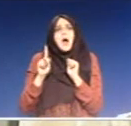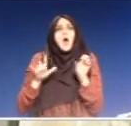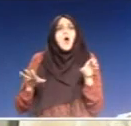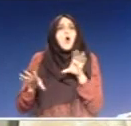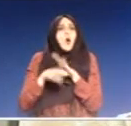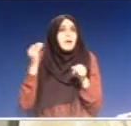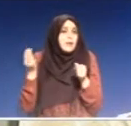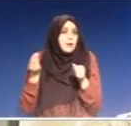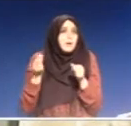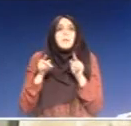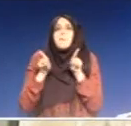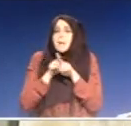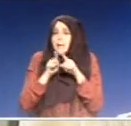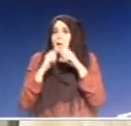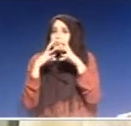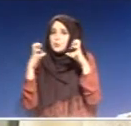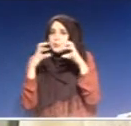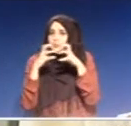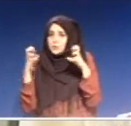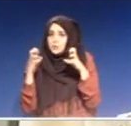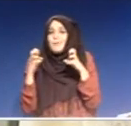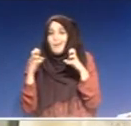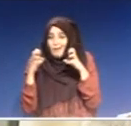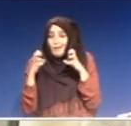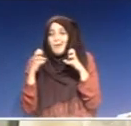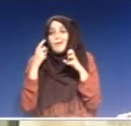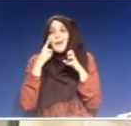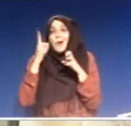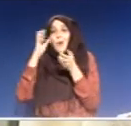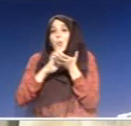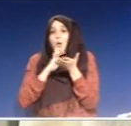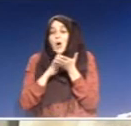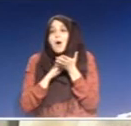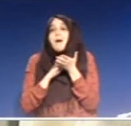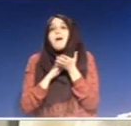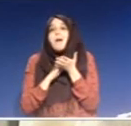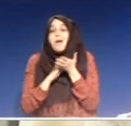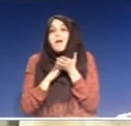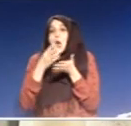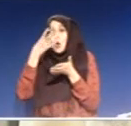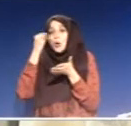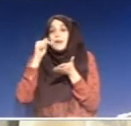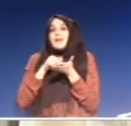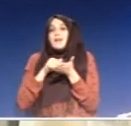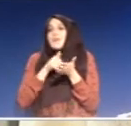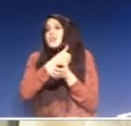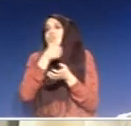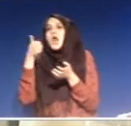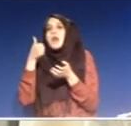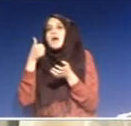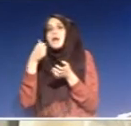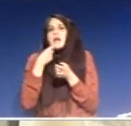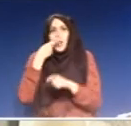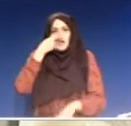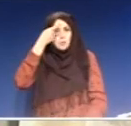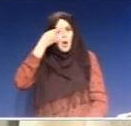الوحي الطاهر، وأدرك بأنه لا يمكن أن يحقق العدل بمفرده مهما